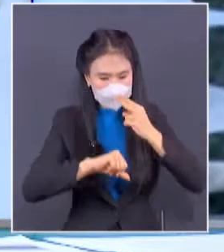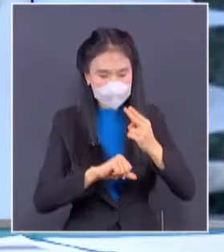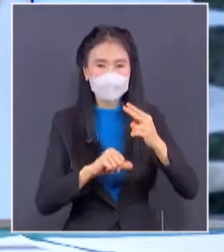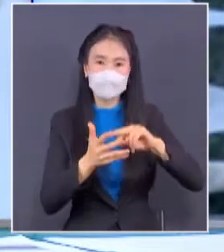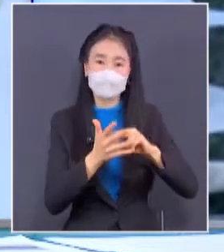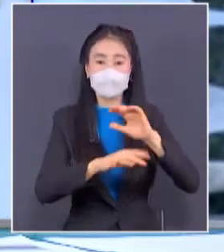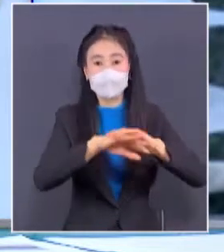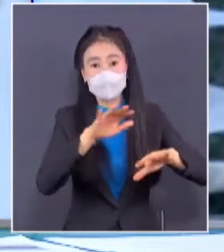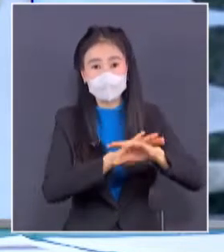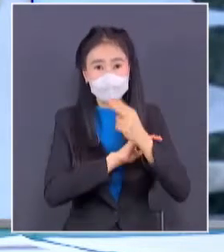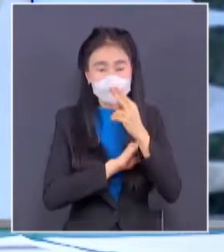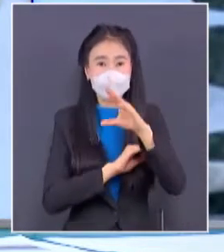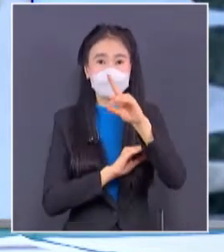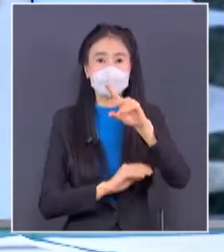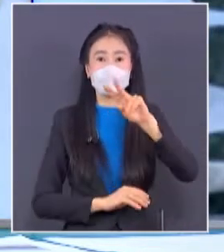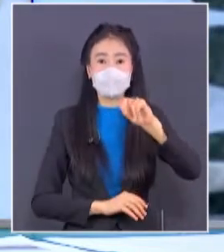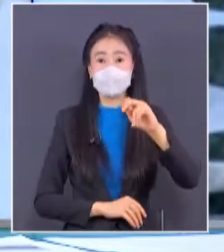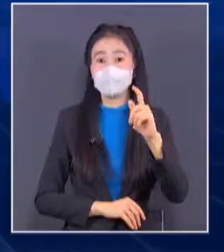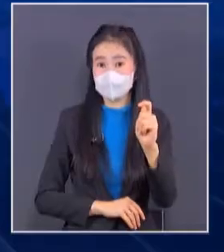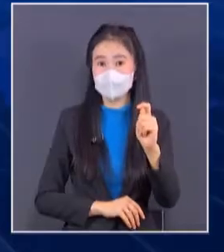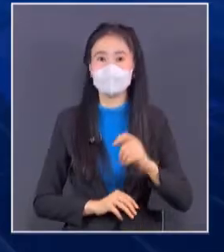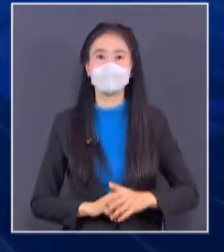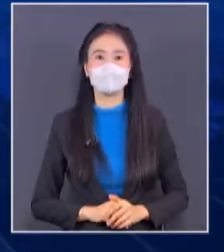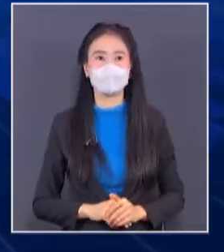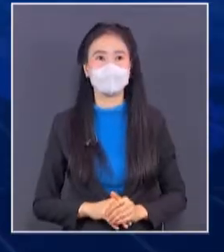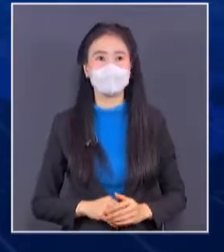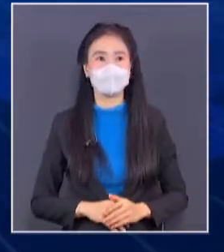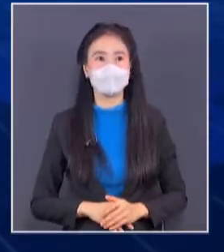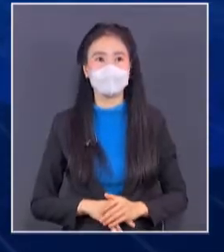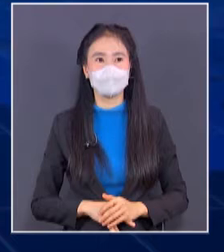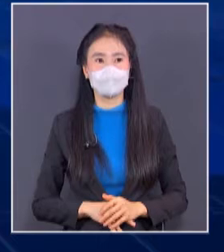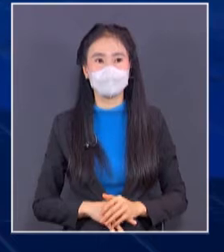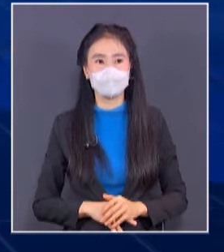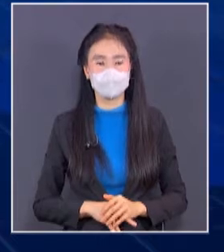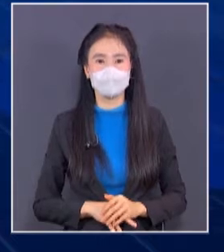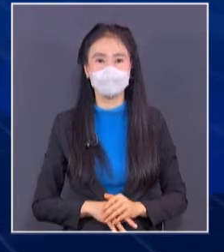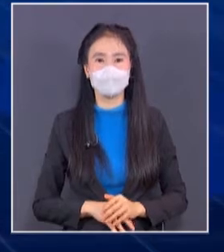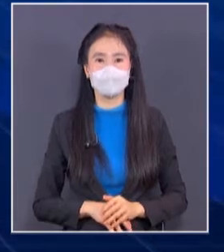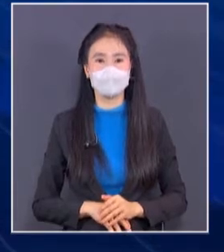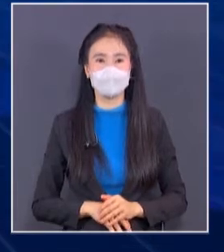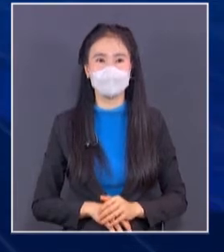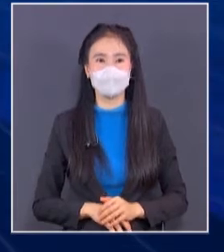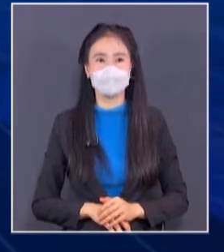าะเรื่องของการตรวจหา DNA ครับ มันจะมีตรงนี